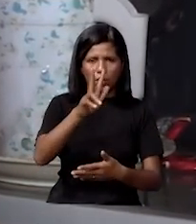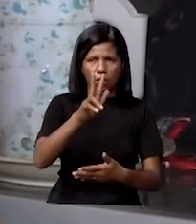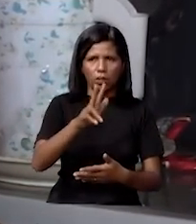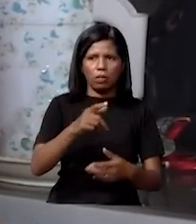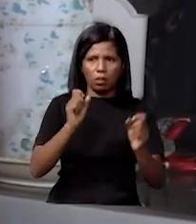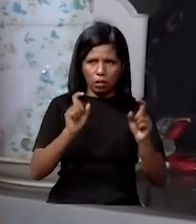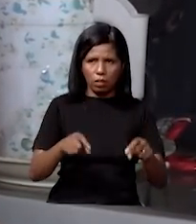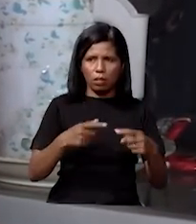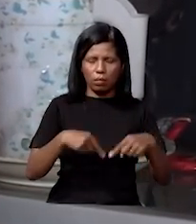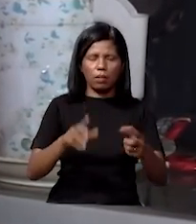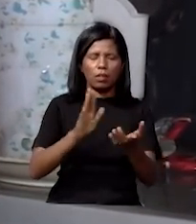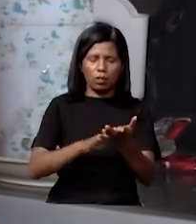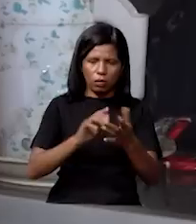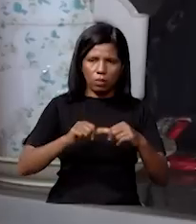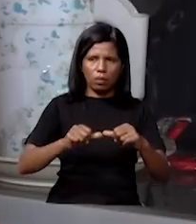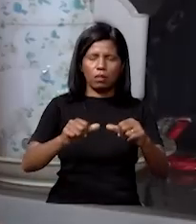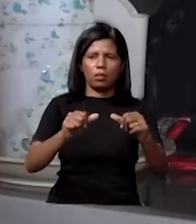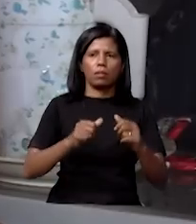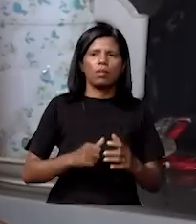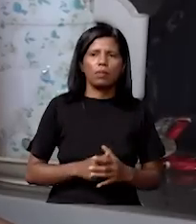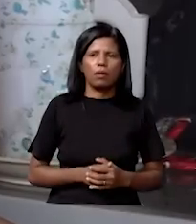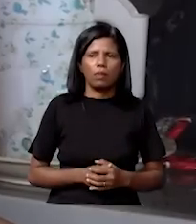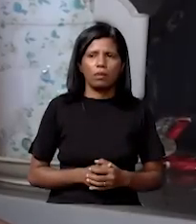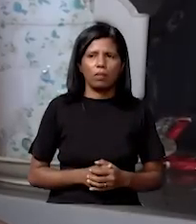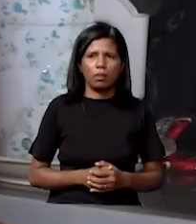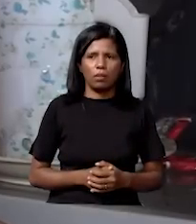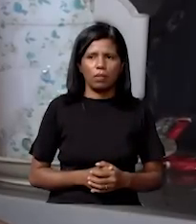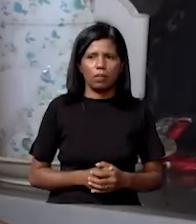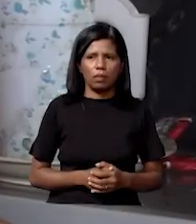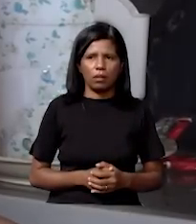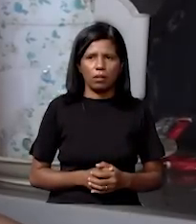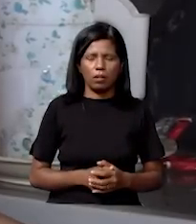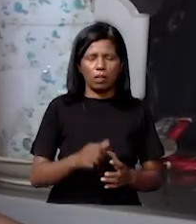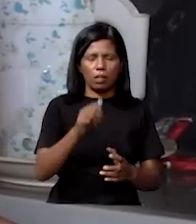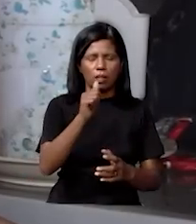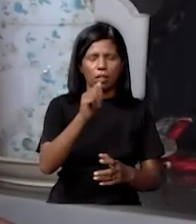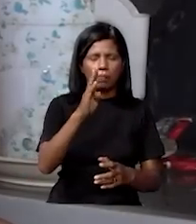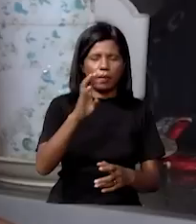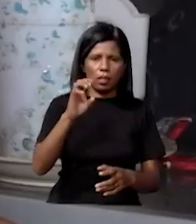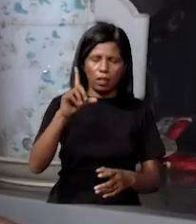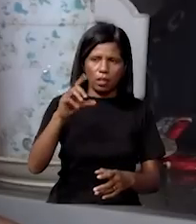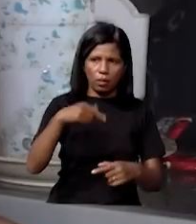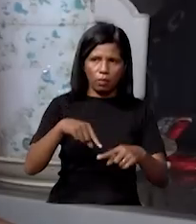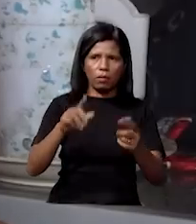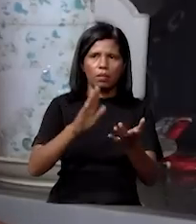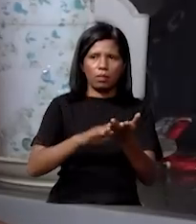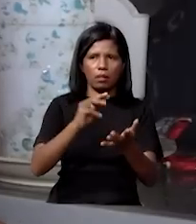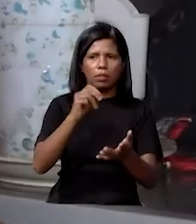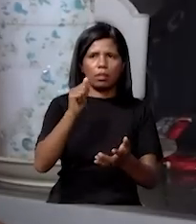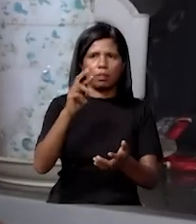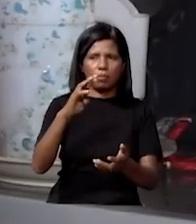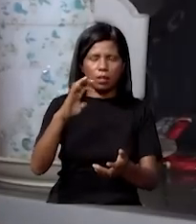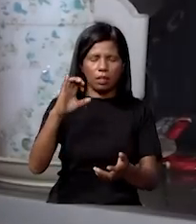tolune ba skor ba we abe a ber la ba bilu abilu ba marsi ba maya